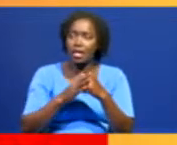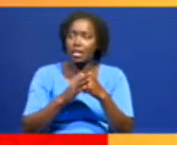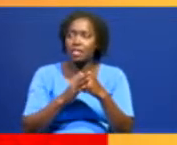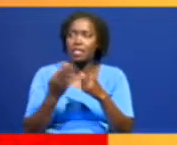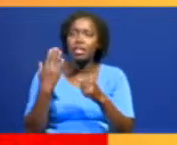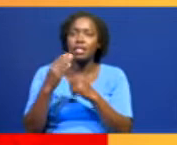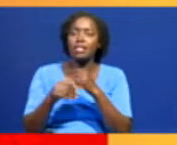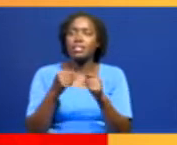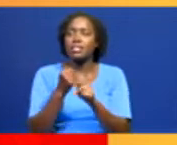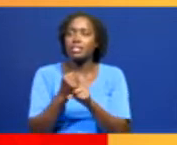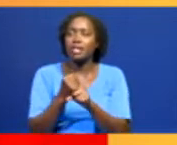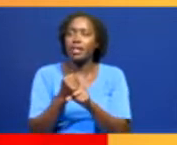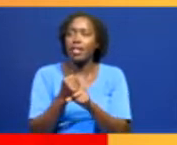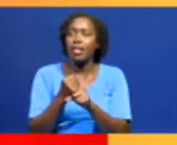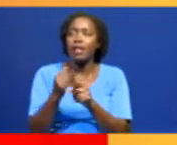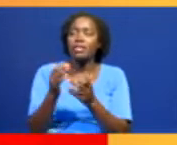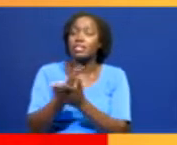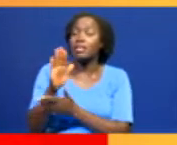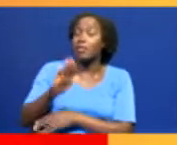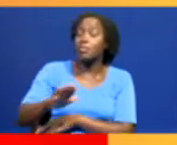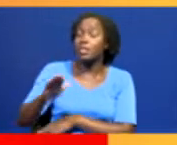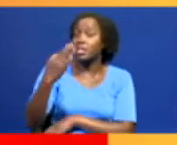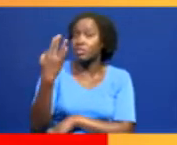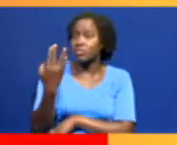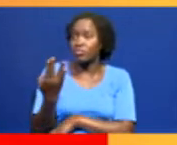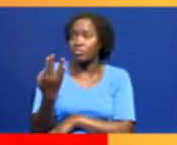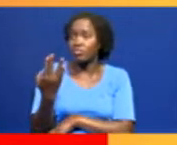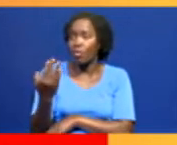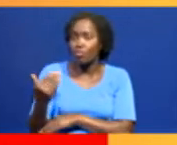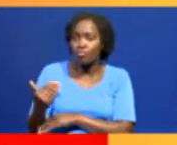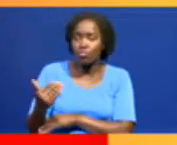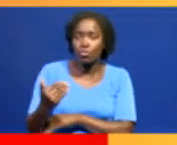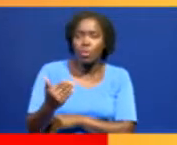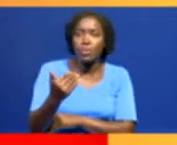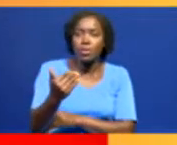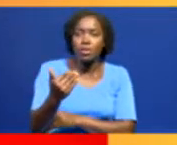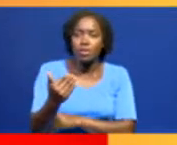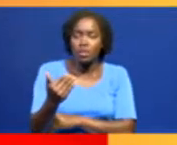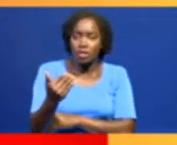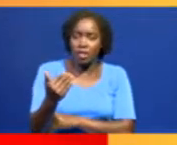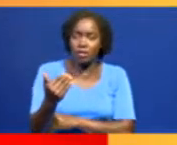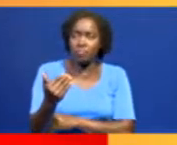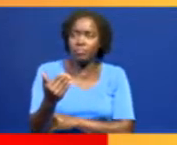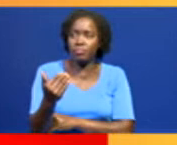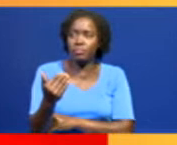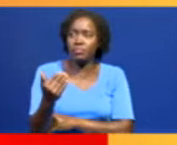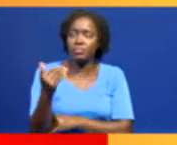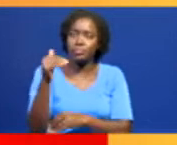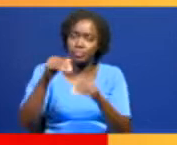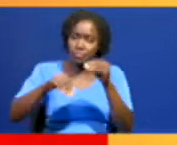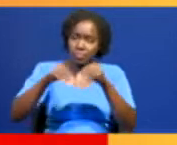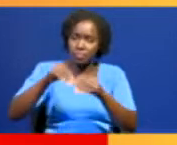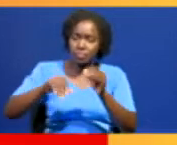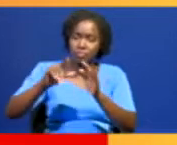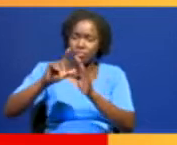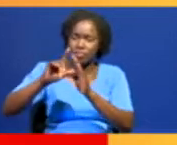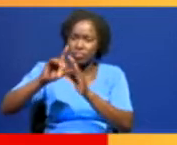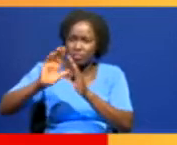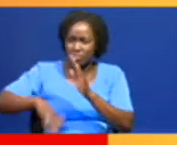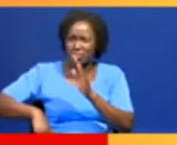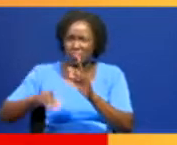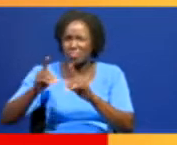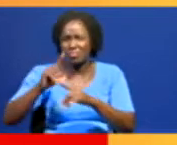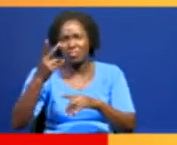mwaka jana, kuna eneo bunge 4 ambazo zilisongeshwa kando na tukapiga kura baadaye kama tarehe